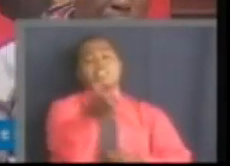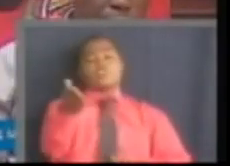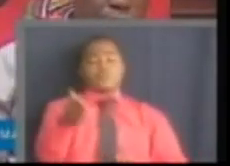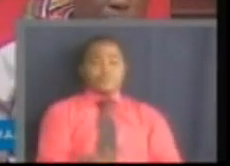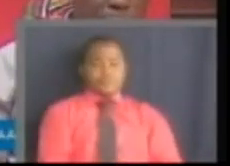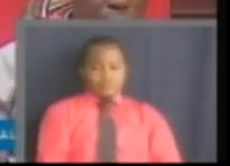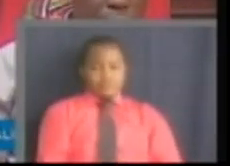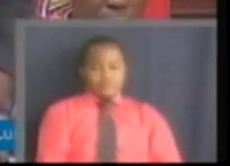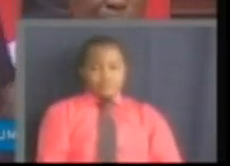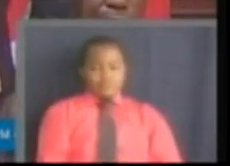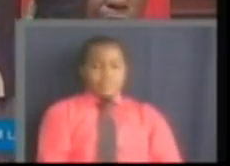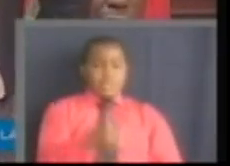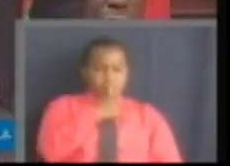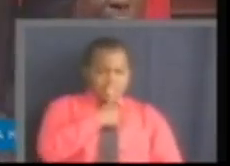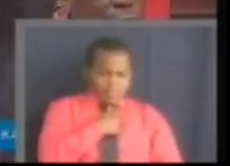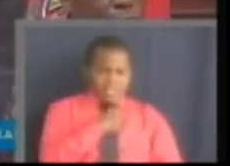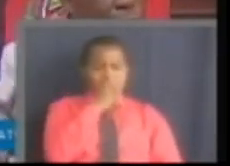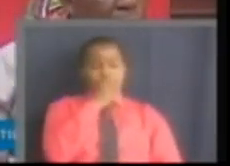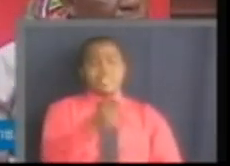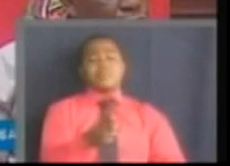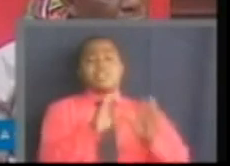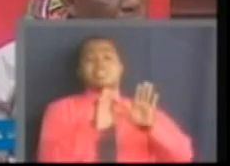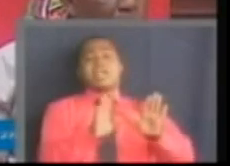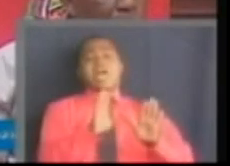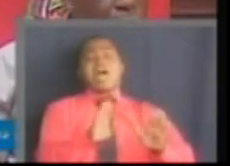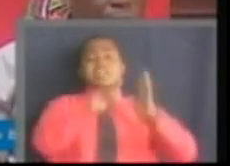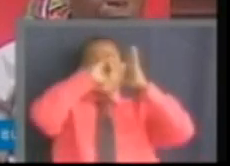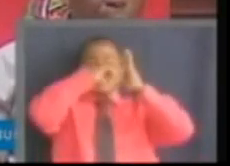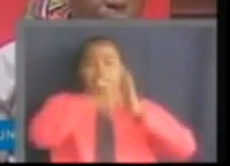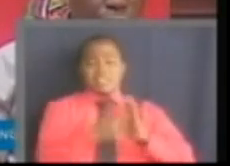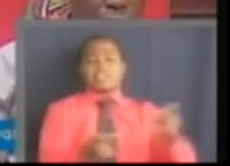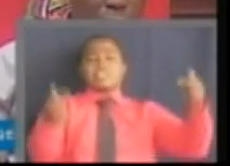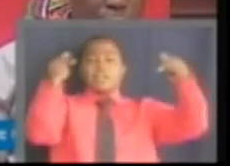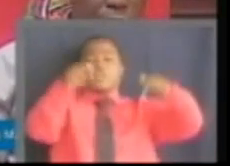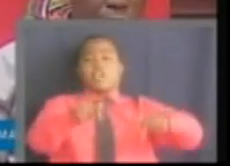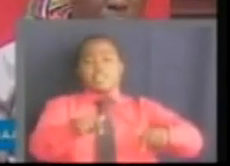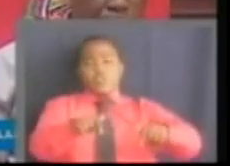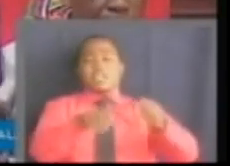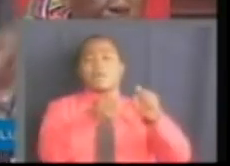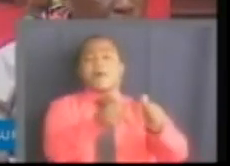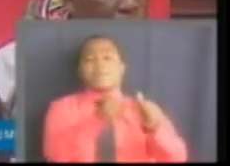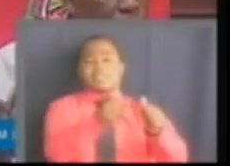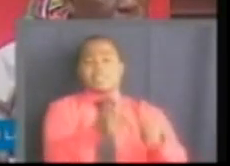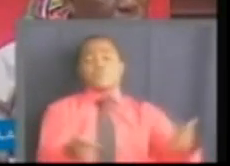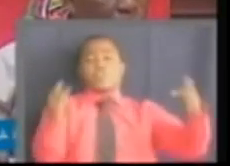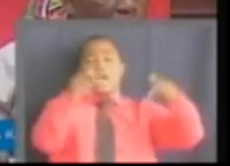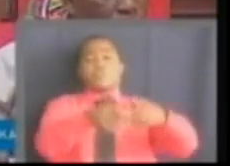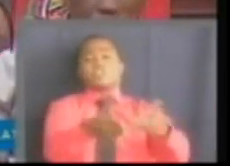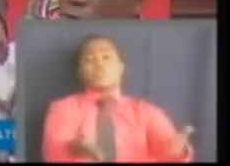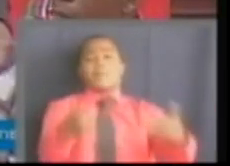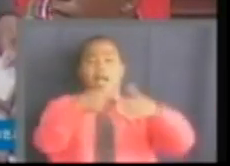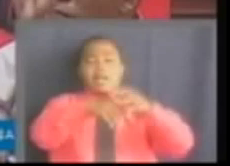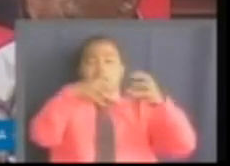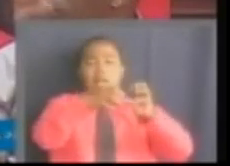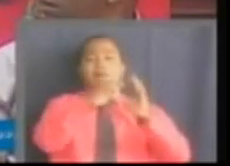Mheshimiwa mwenyekiti, nimetangulia kusema kwamba tayari masharti ambayo yanaletwa na mapendekezo ambayo yanaletwa na kamati ya kanuni